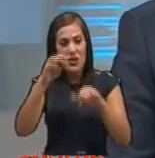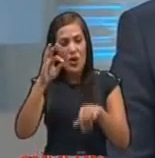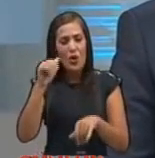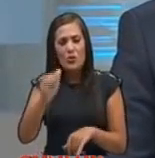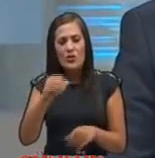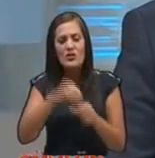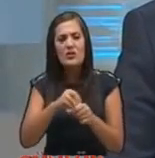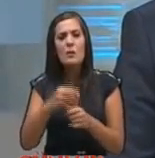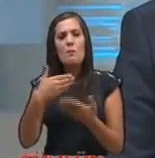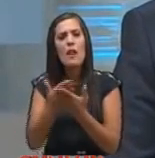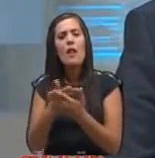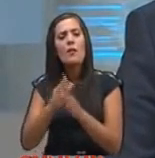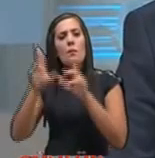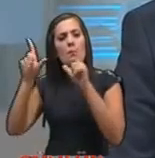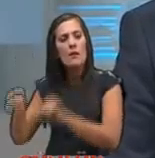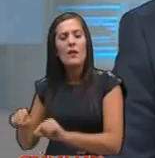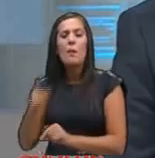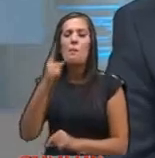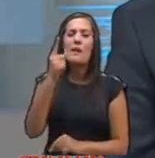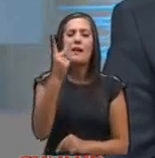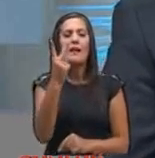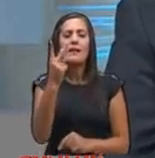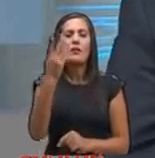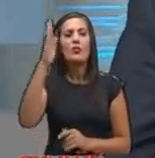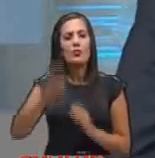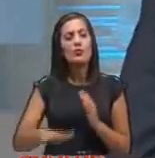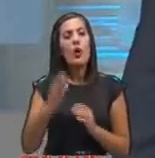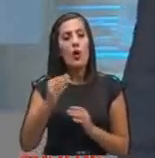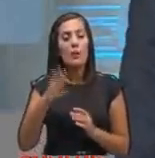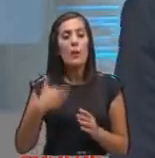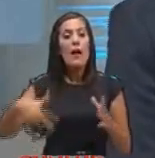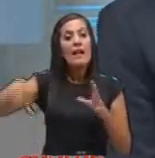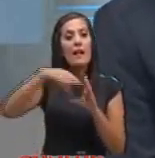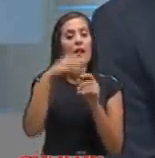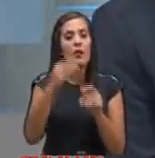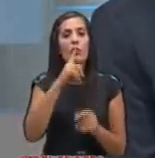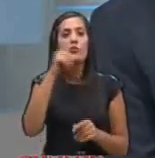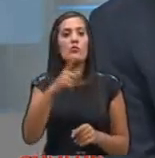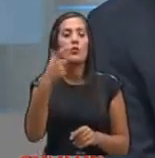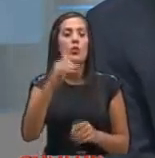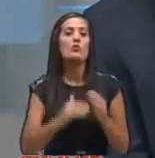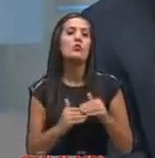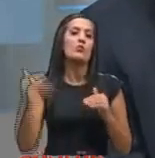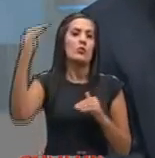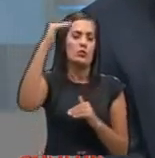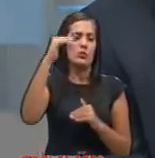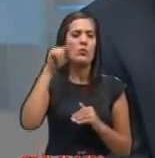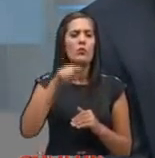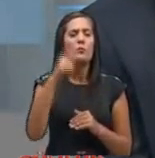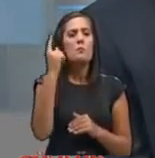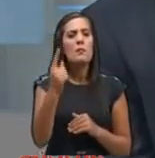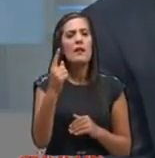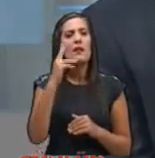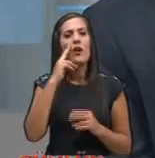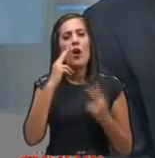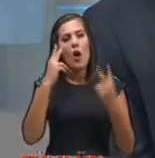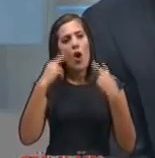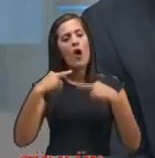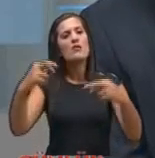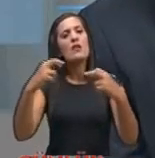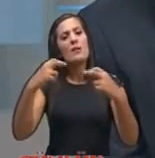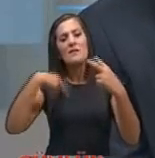Yani bir ikisinde biraz düşük olabilir ama genel istatistik %90'ın üstünde. Bunun bir